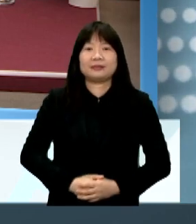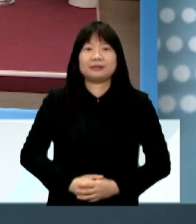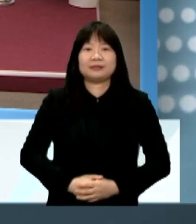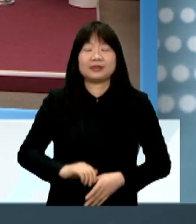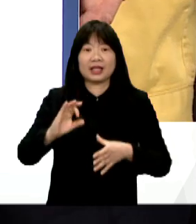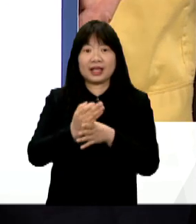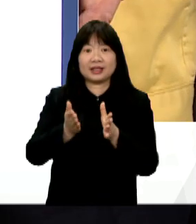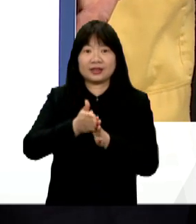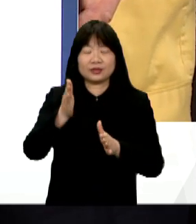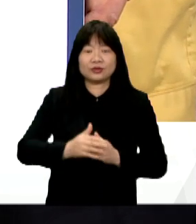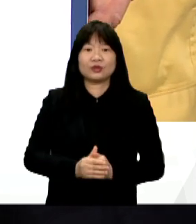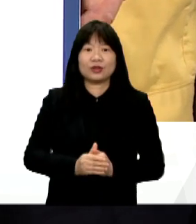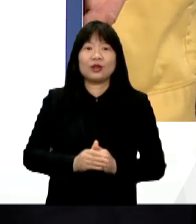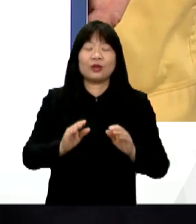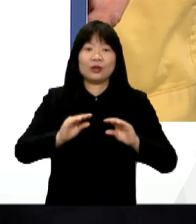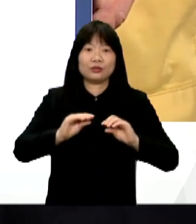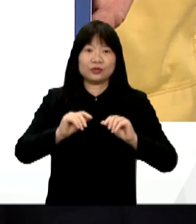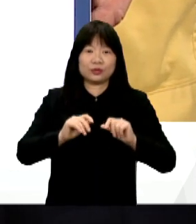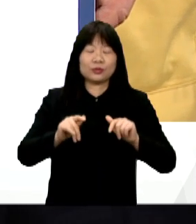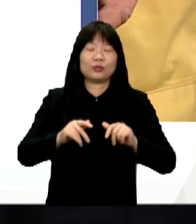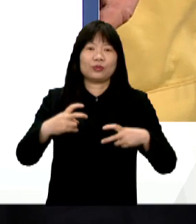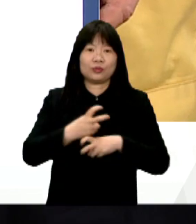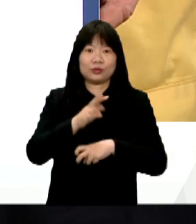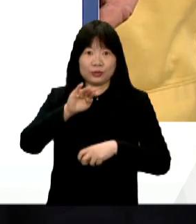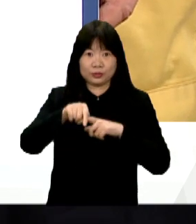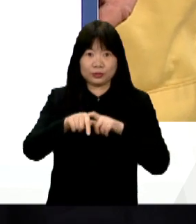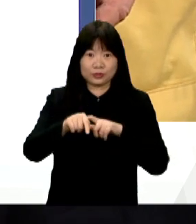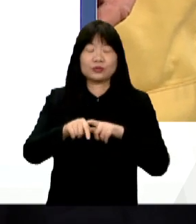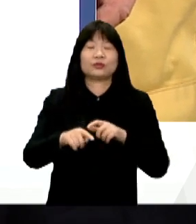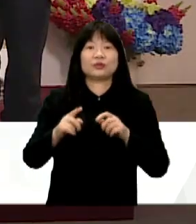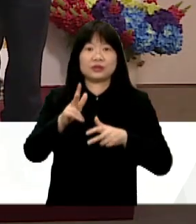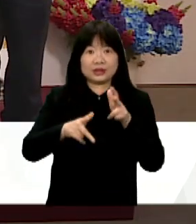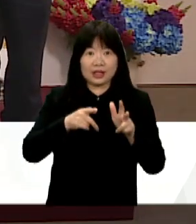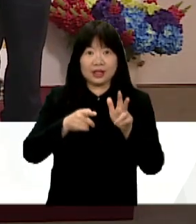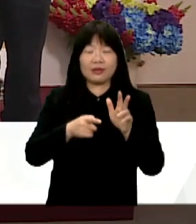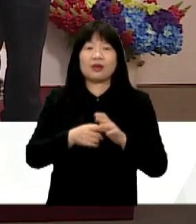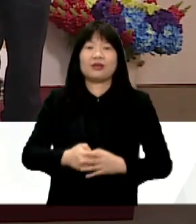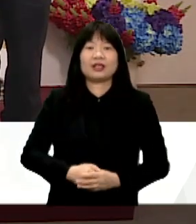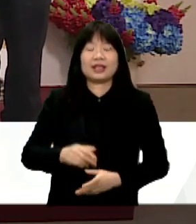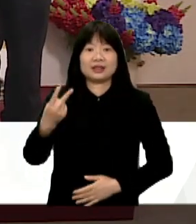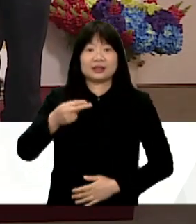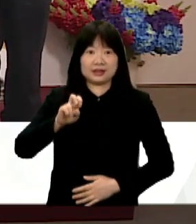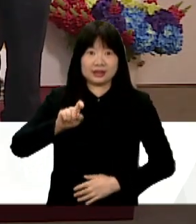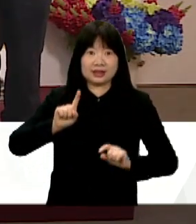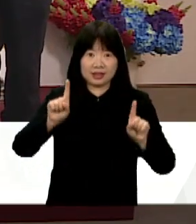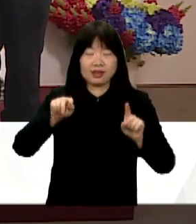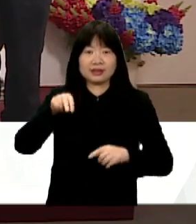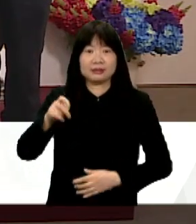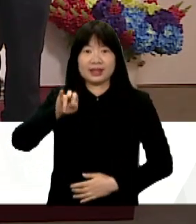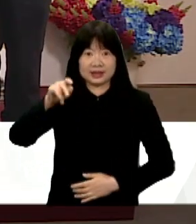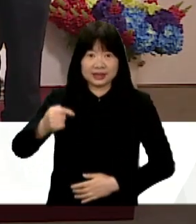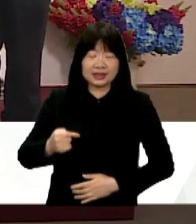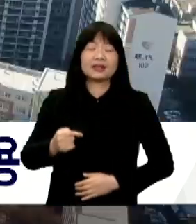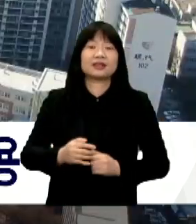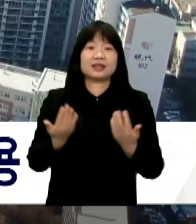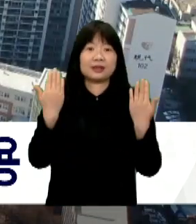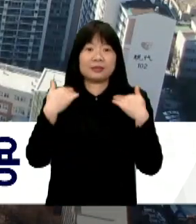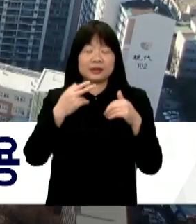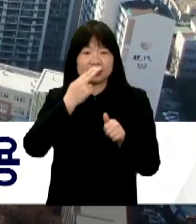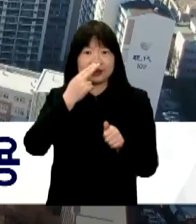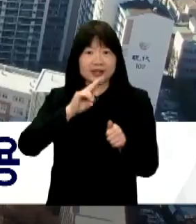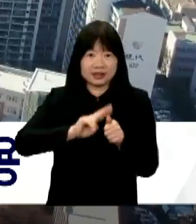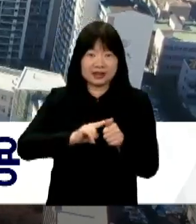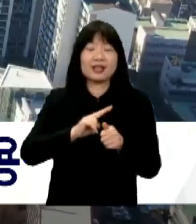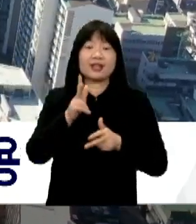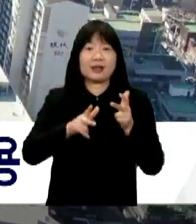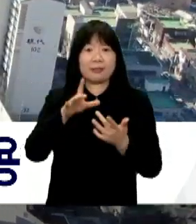보도합니다. 안양시가 국토교통부 공모 사업인 2021년 스마트 캠퍼스 챌린지 사업에 선정됐습니다.